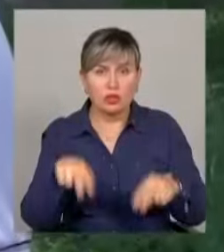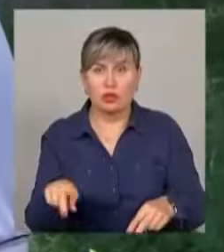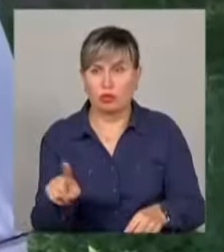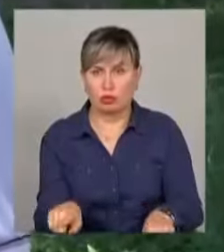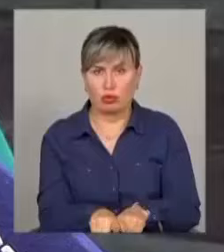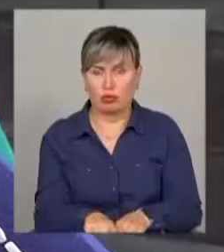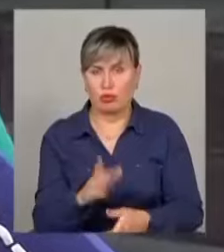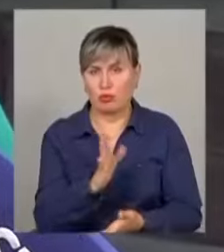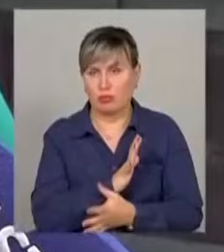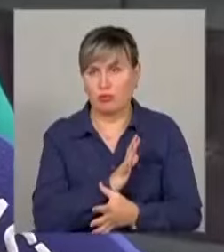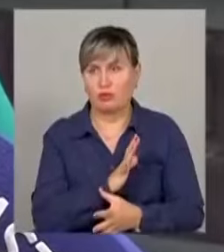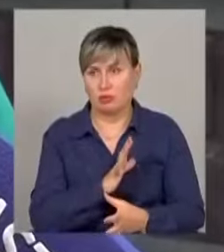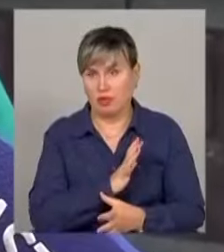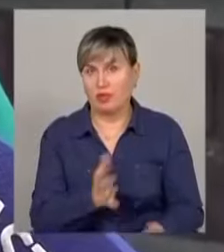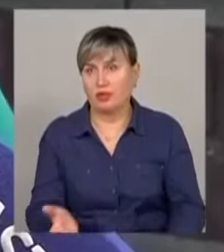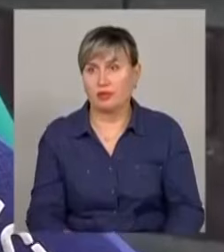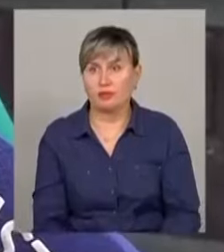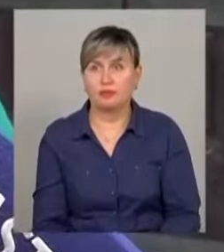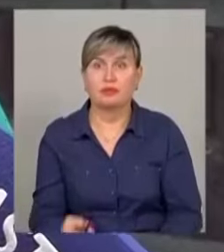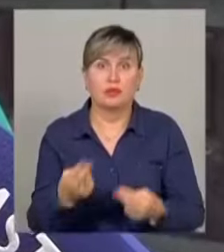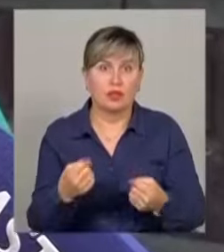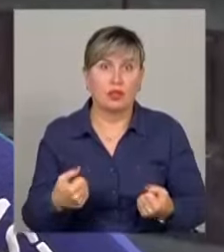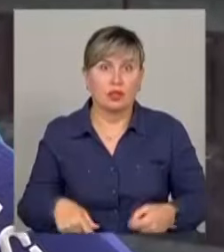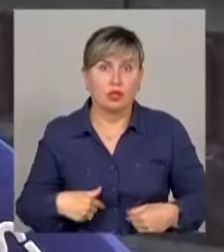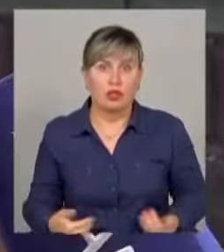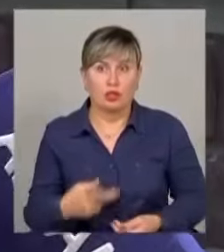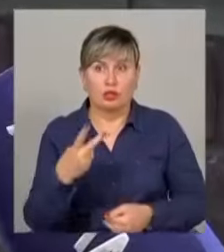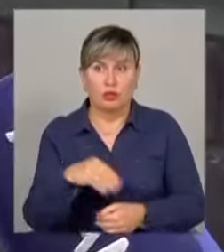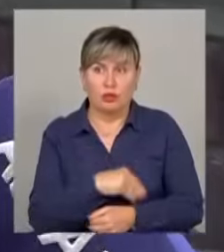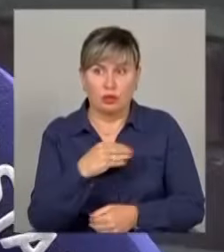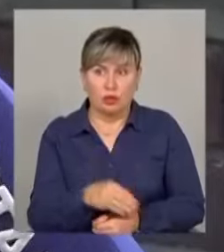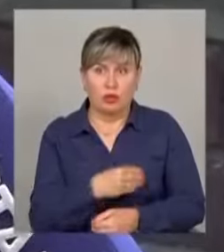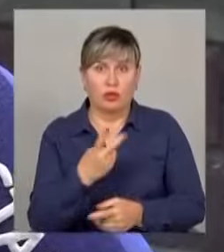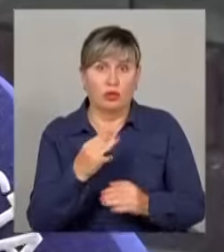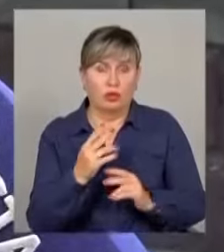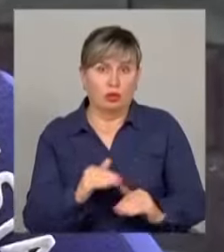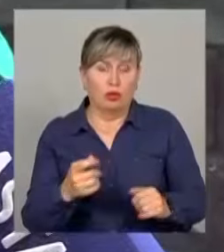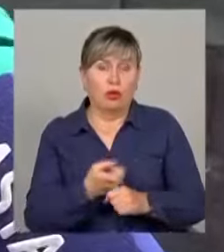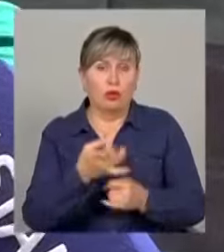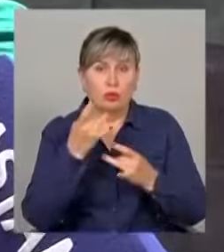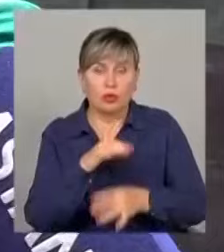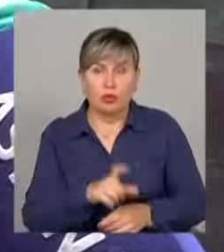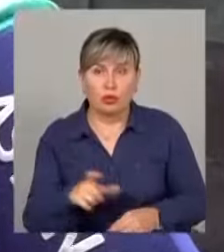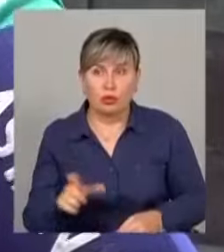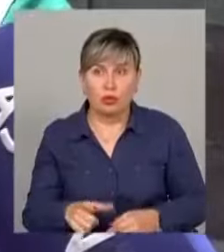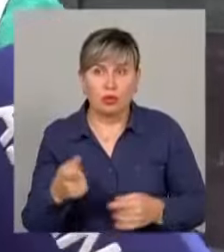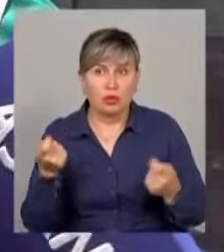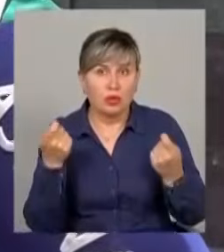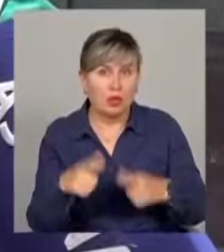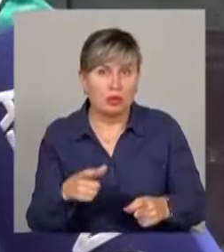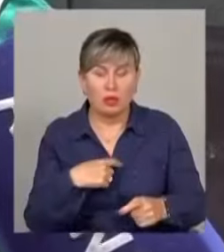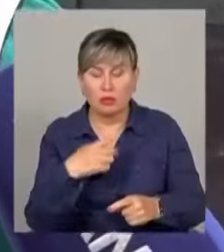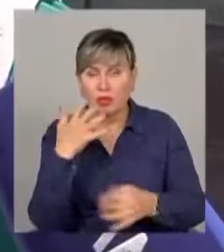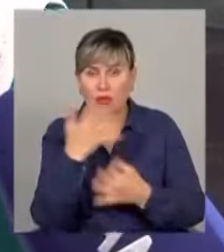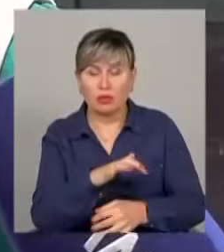такое происходит. Да, живут здесь с двумя супругами и детьми, очень приличные люди. Мы никогда не замечали конфликтов